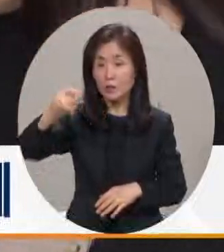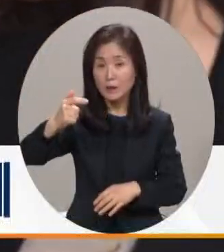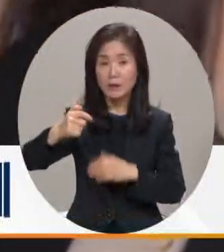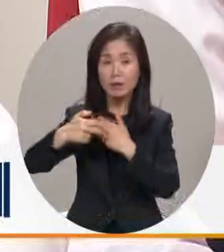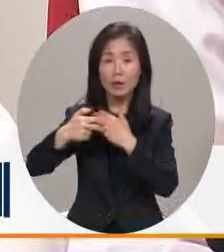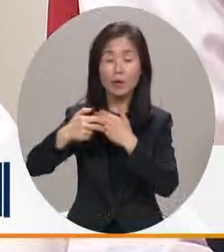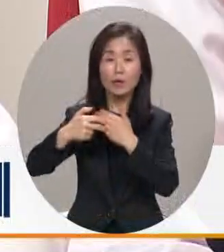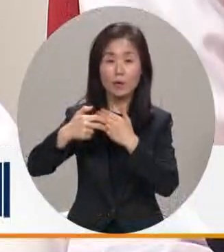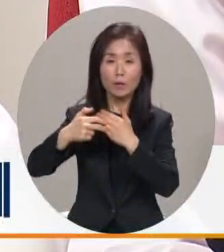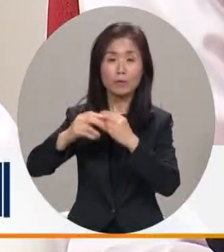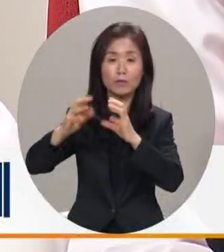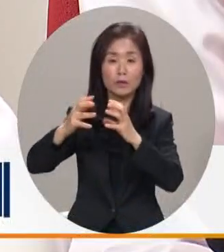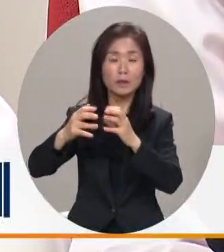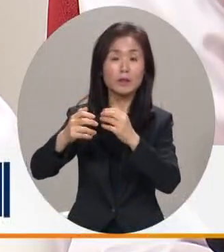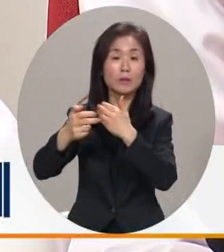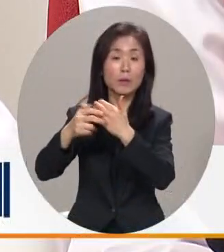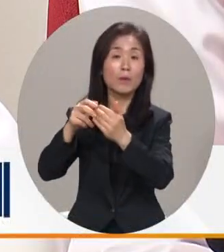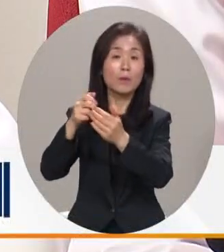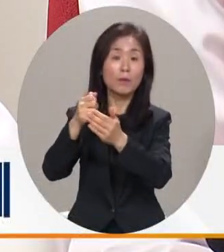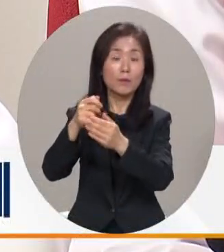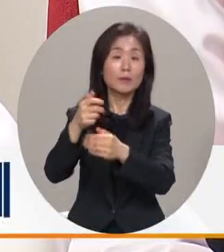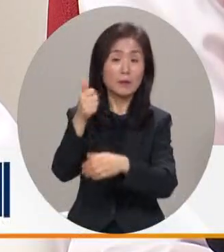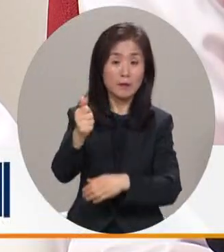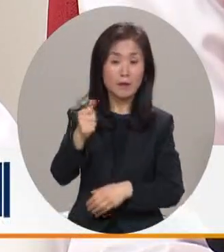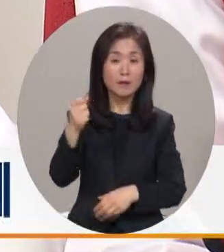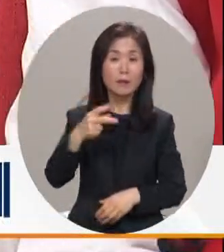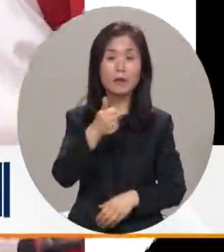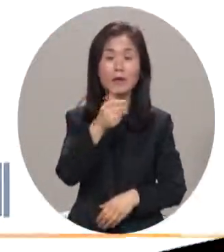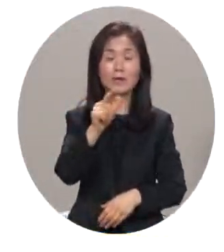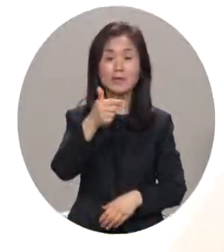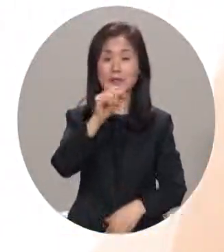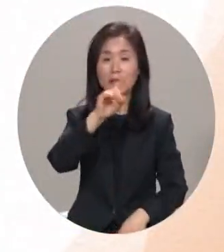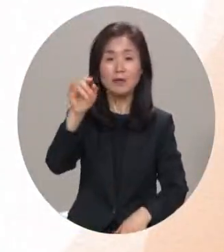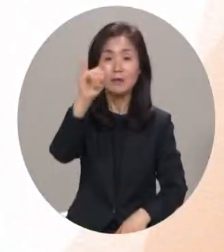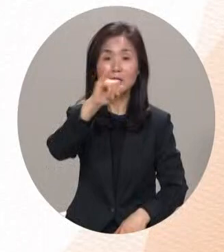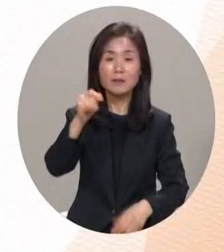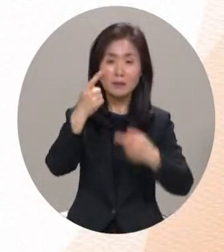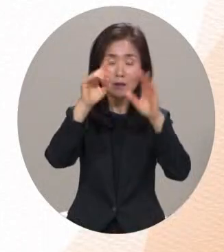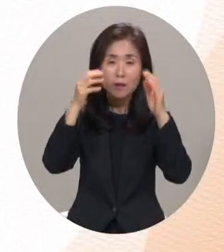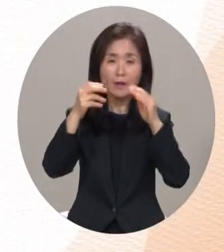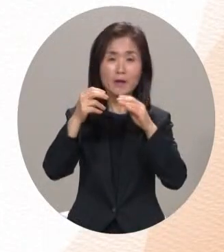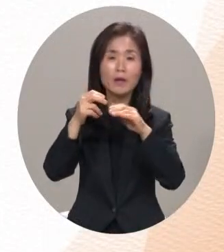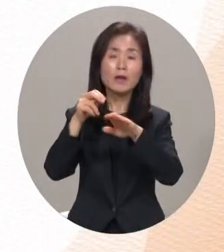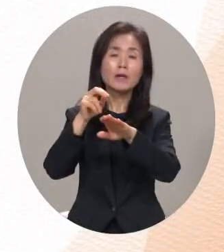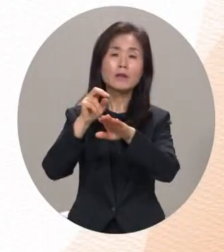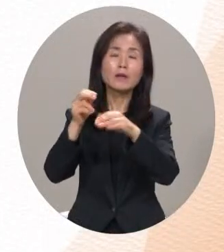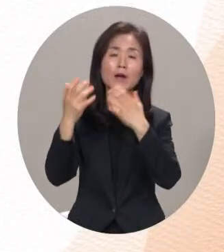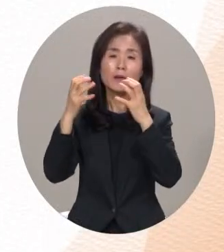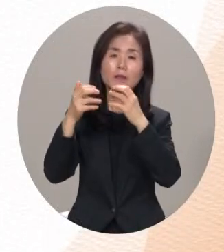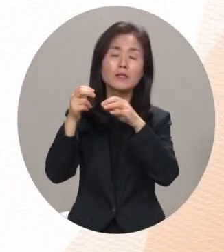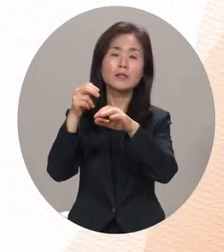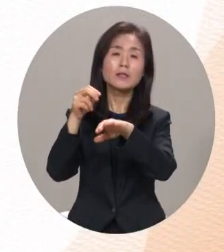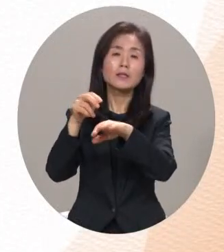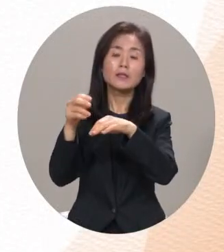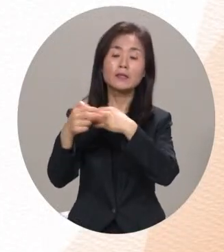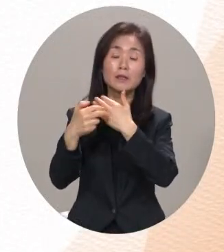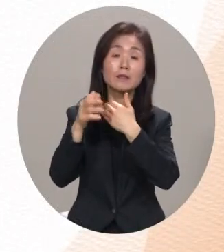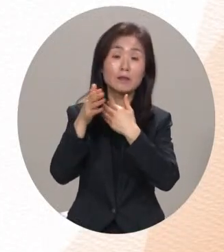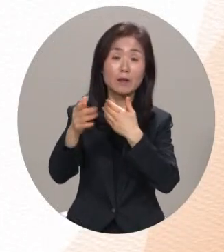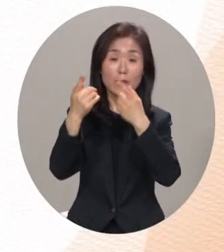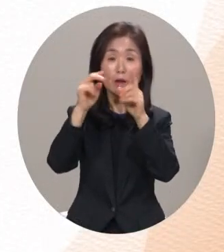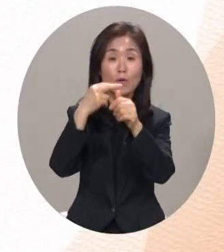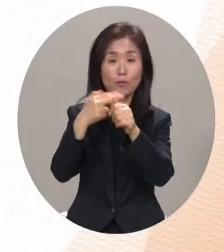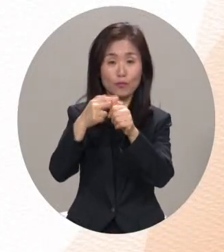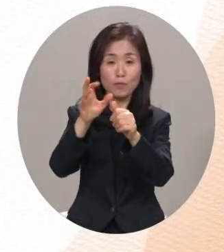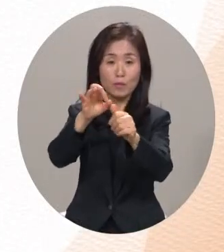소장과 한지아 을지대 의대 교수를 배치했습니다 녹색 정의당은 간호사 출신인 나순자 전